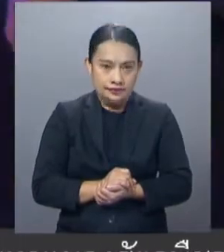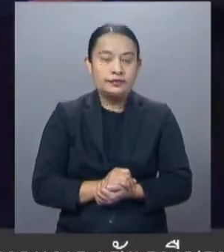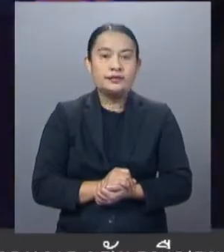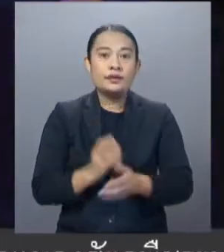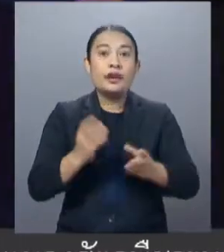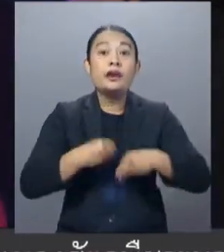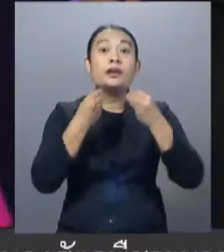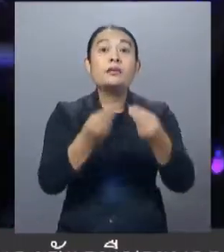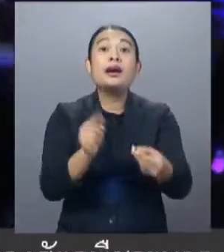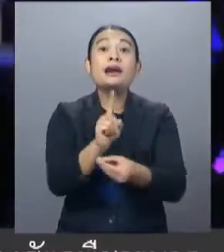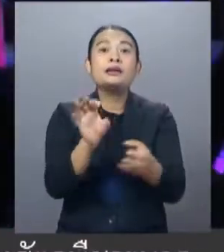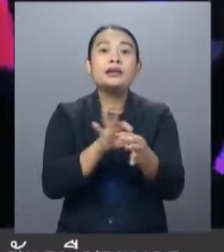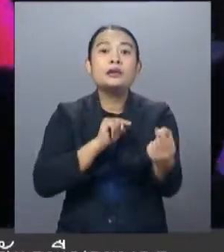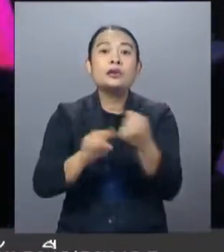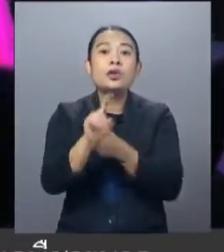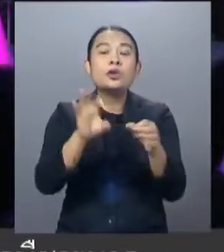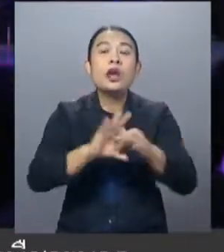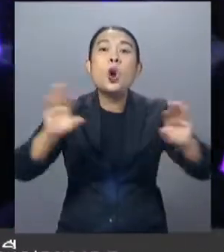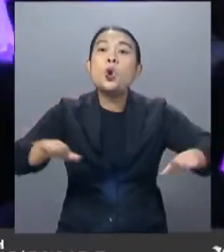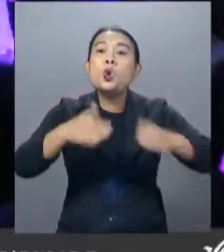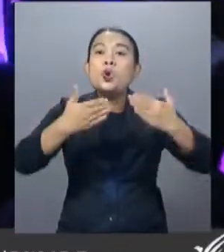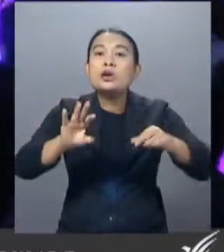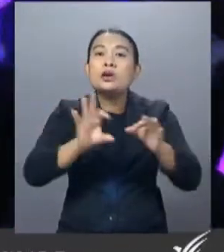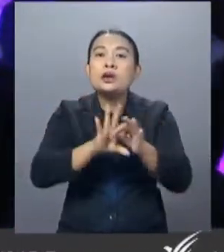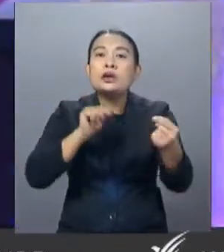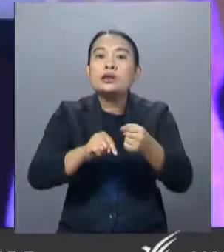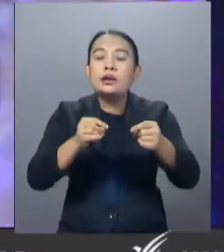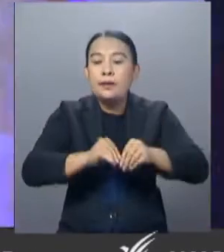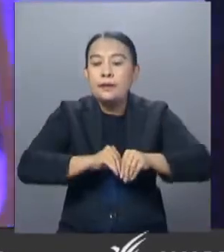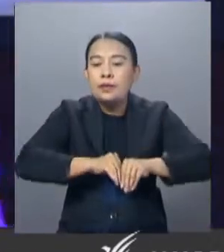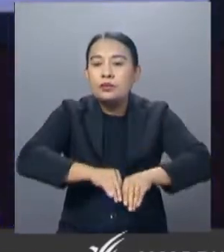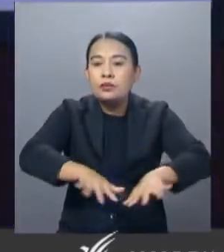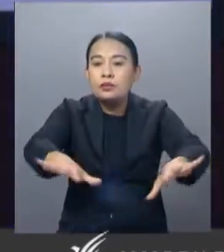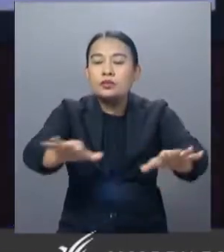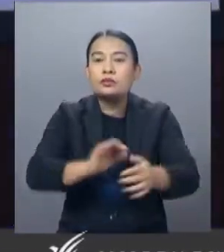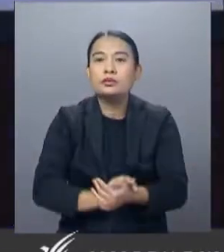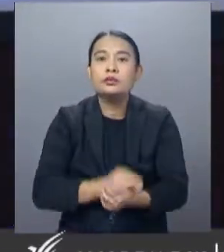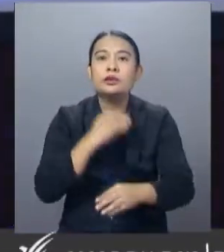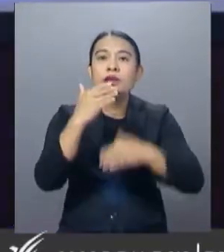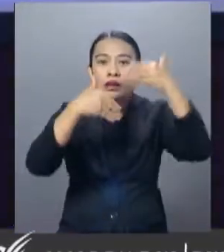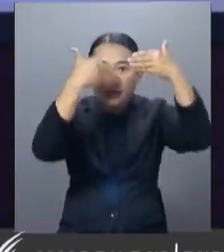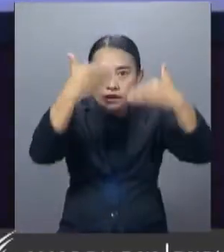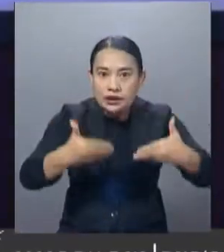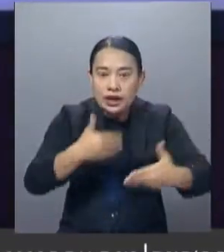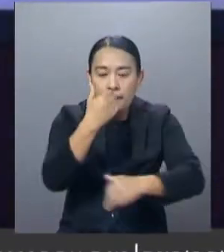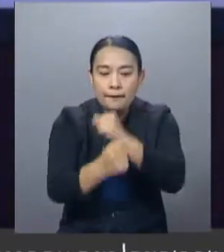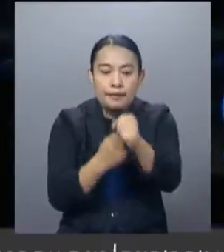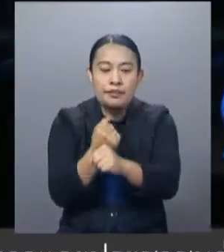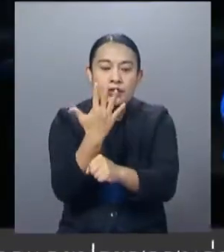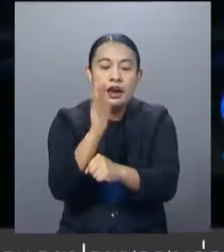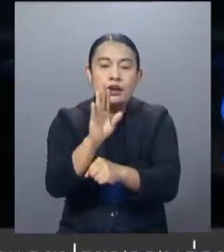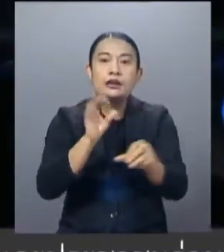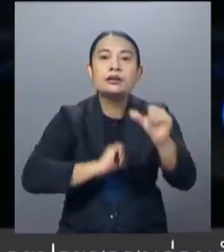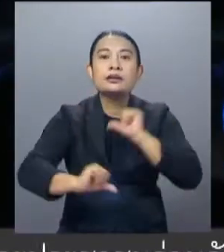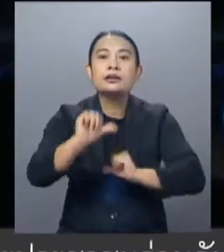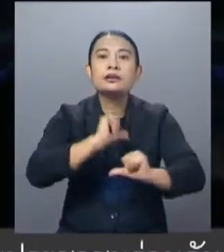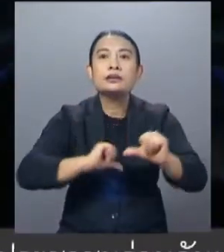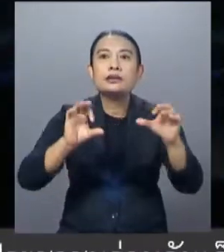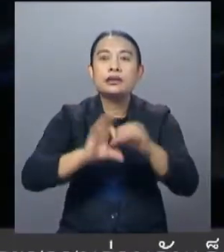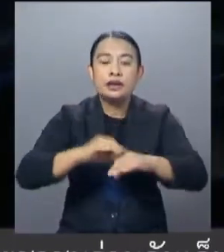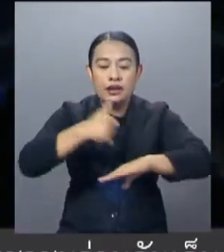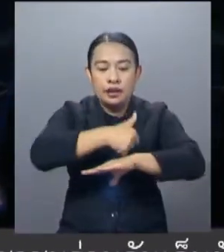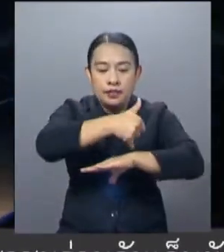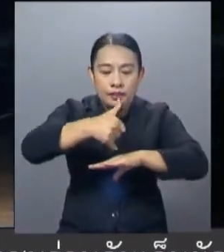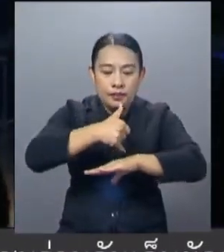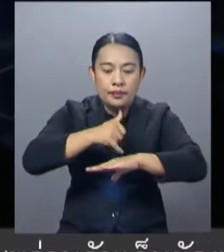แพร่หลายในวงกว้างกิจกรรม5ปีสถาบันดนตรีกัลยาณิวัฒนายังเปิดแสดงละครเวทีกึ่งมิวสิคัลโดยดำเนินเรื่องตาม